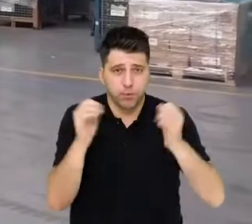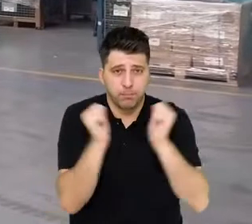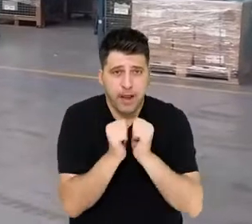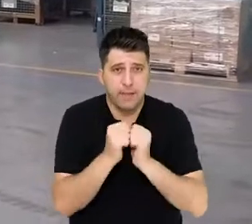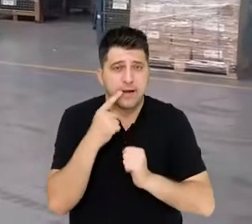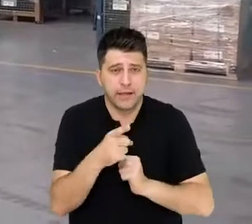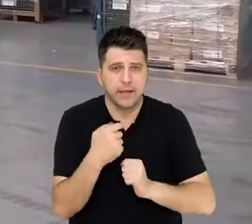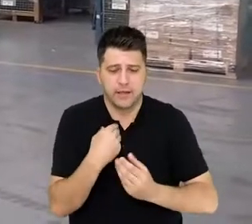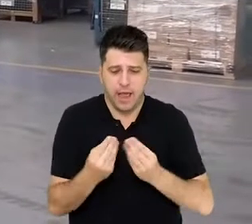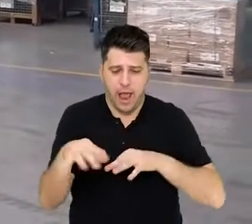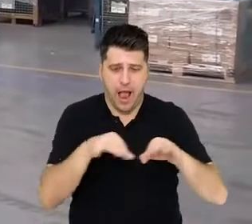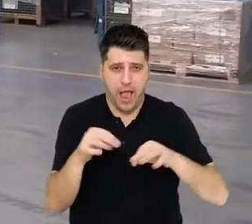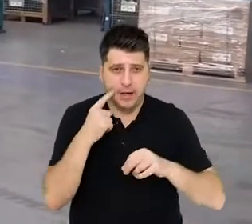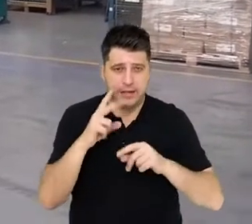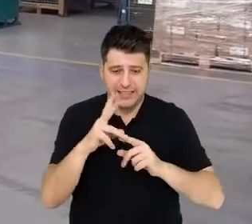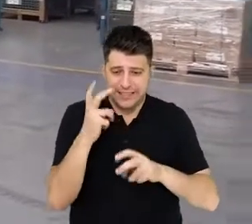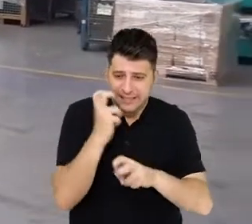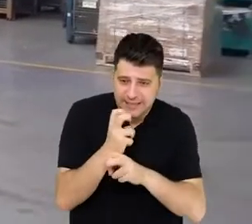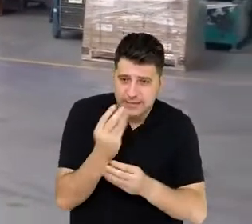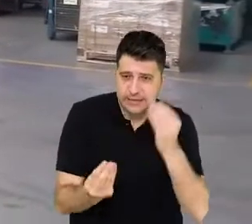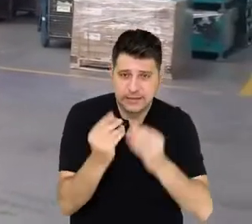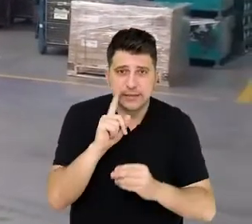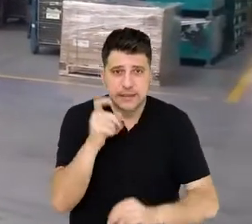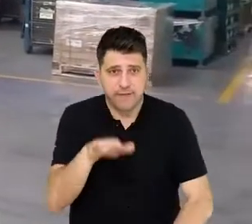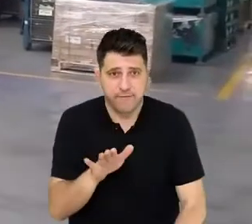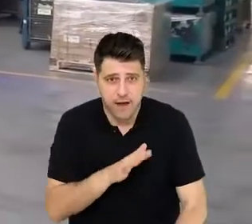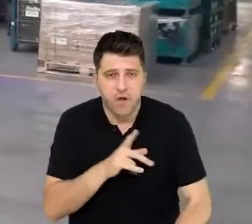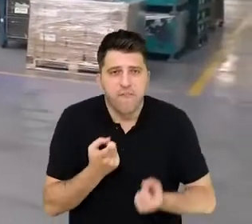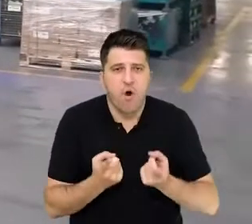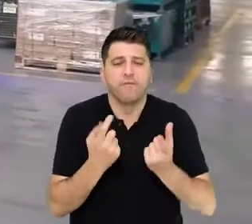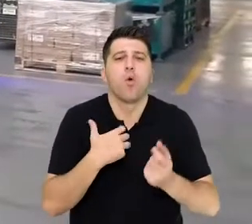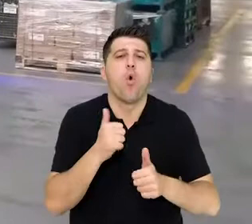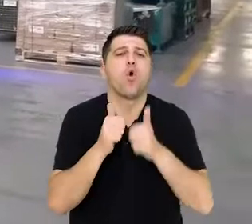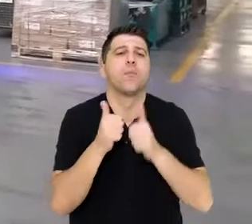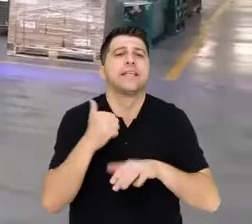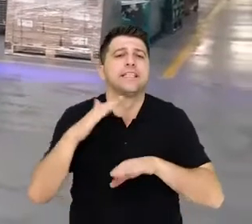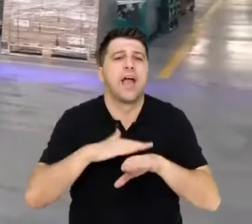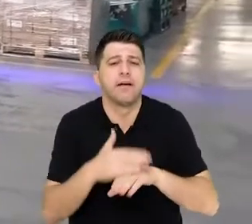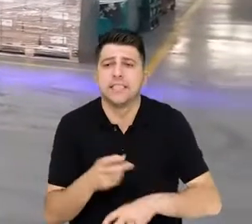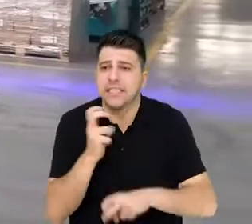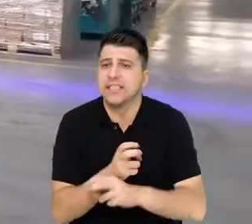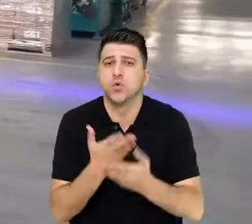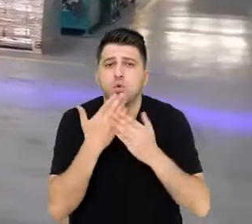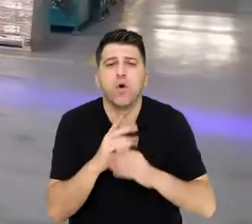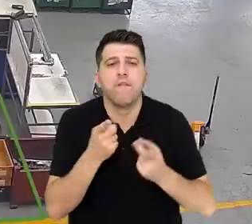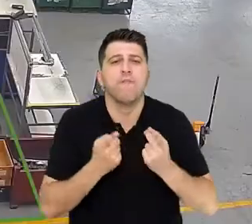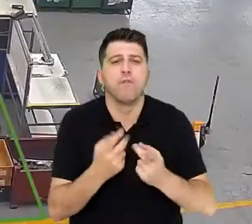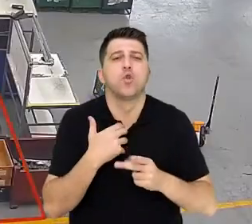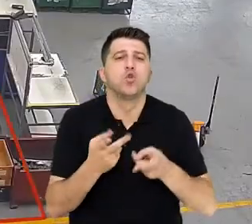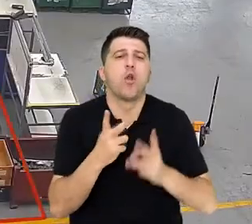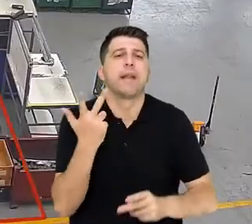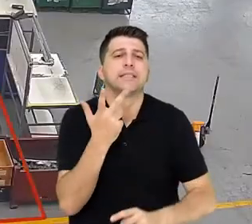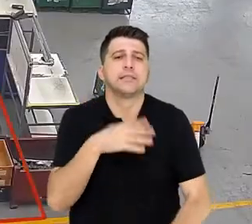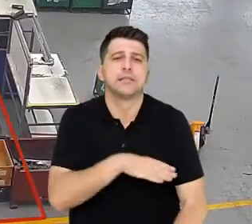ile kameralardan elde edilen görüntülerde riskli durumlar tespit edildiğinde forklifi yavaşlatacak, risk olmayan durumlarda ise forklifi